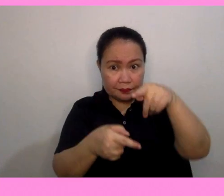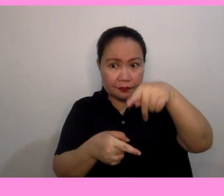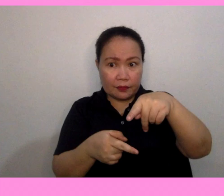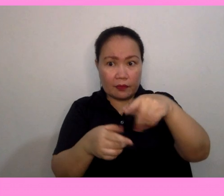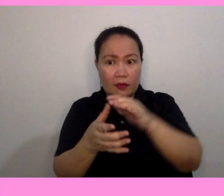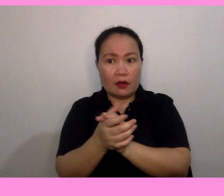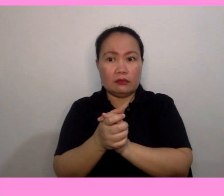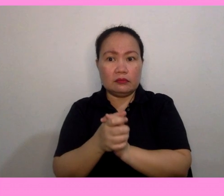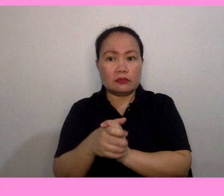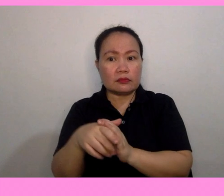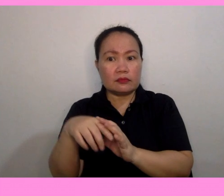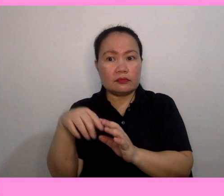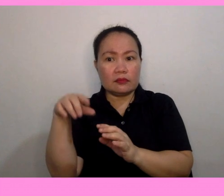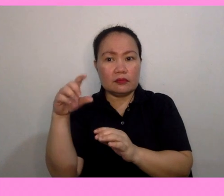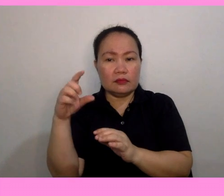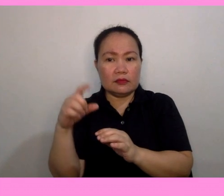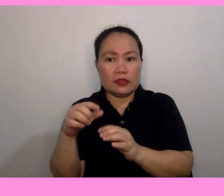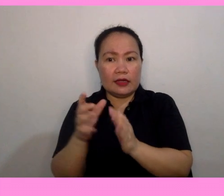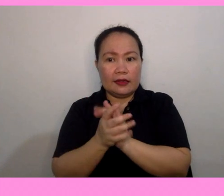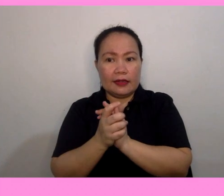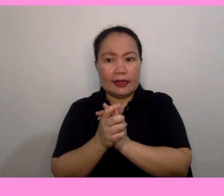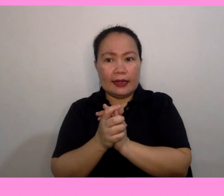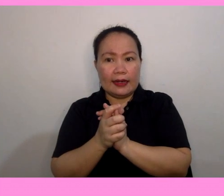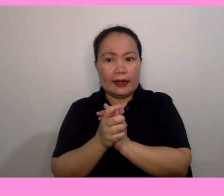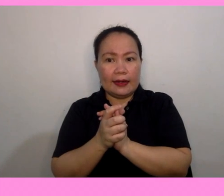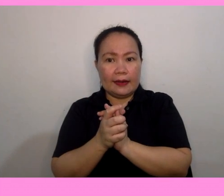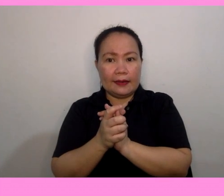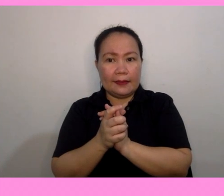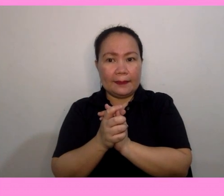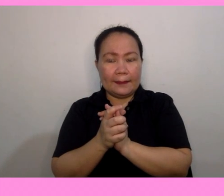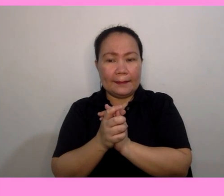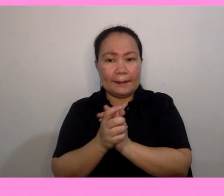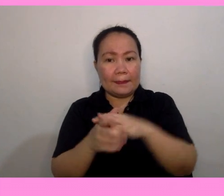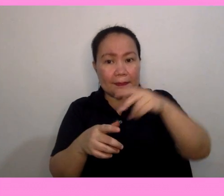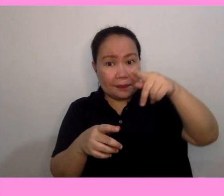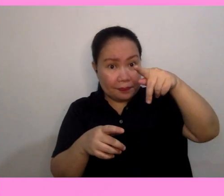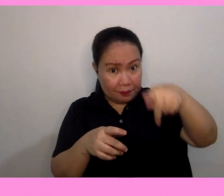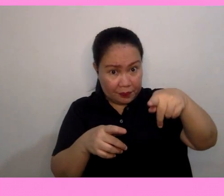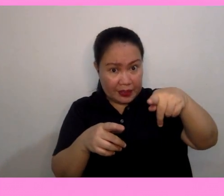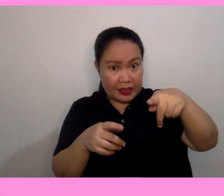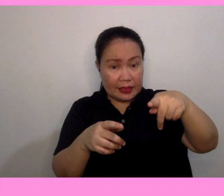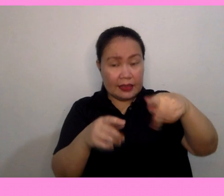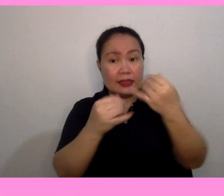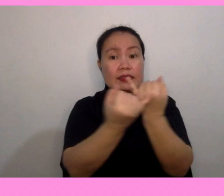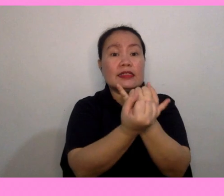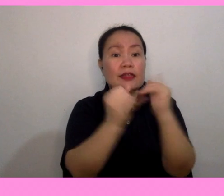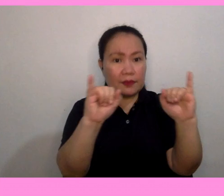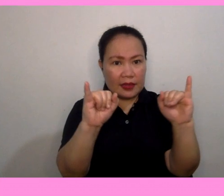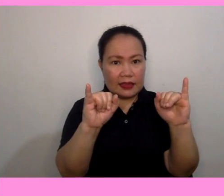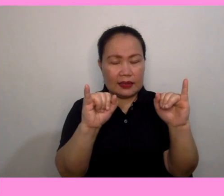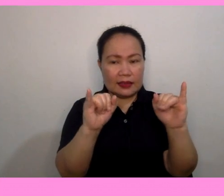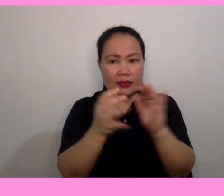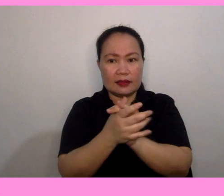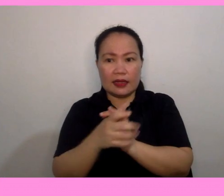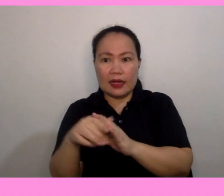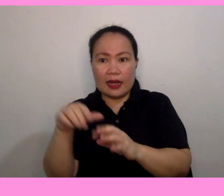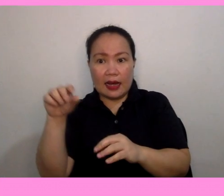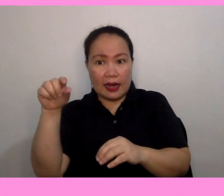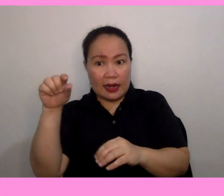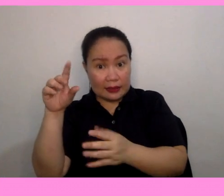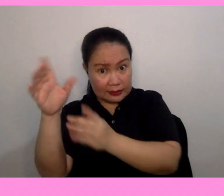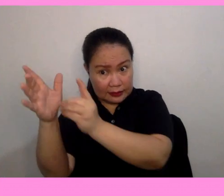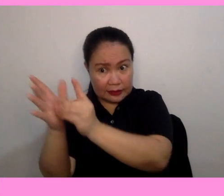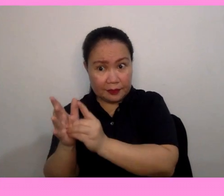demand ang tumatayong dependent variable at ang presyong P naman ang independent variable. Ibig